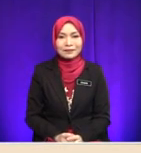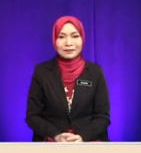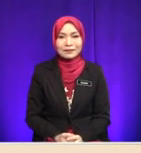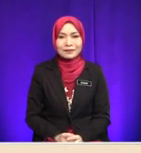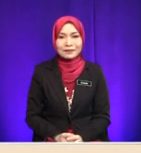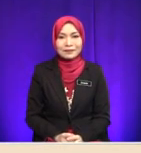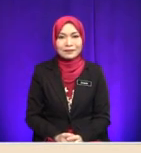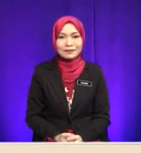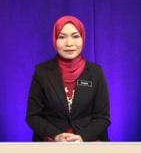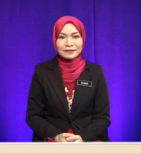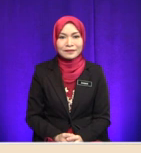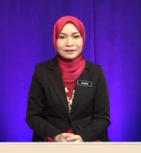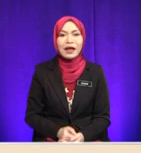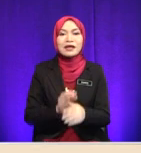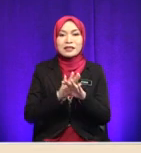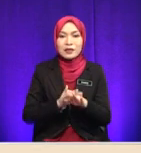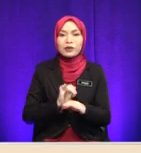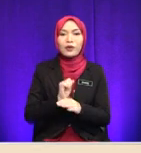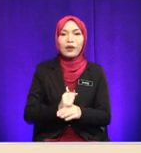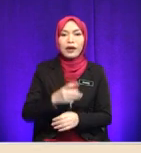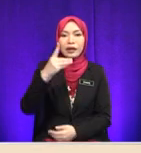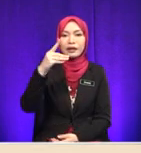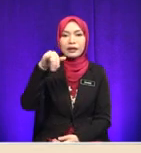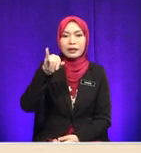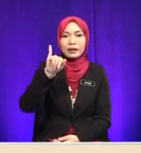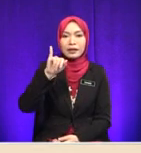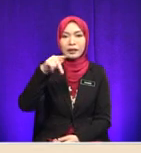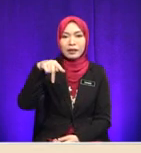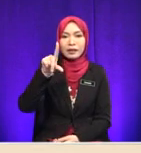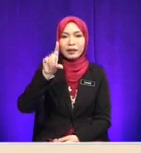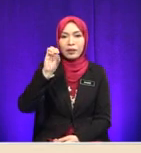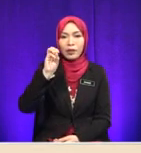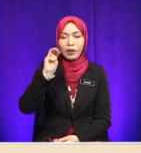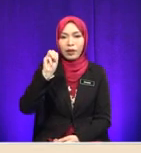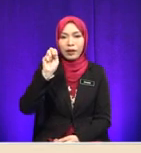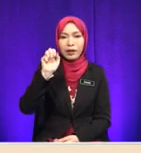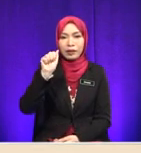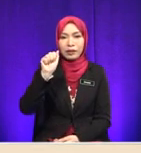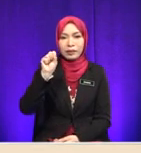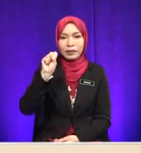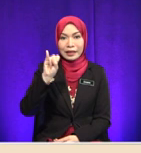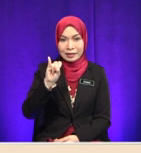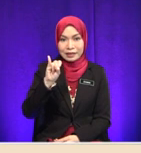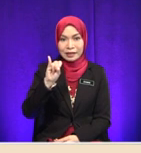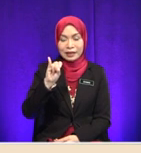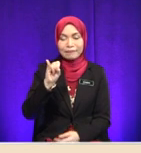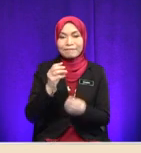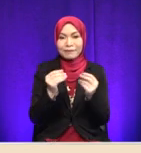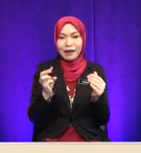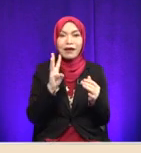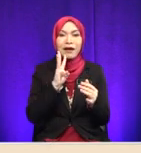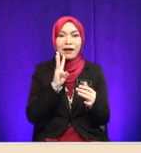Sentuhan diplomasi tanah airku. Malaysia merupakan sebuah negara diplomasi berteraskan keamanan